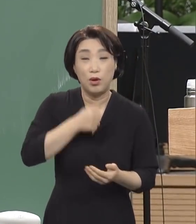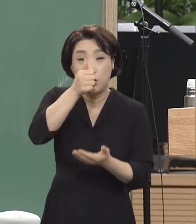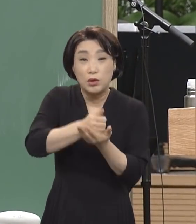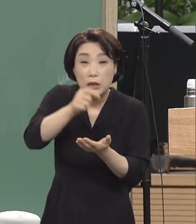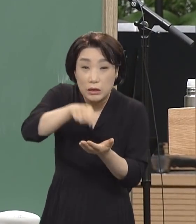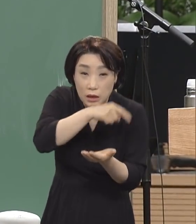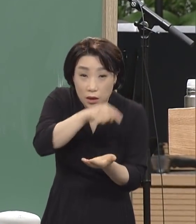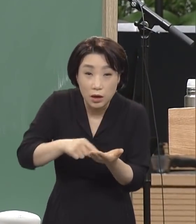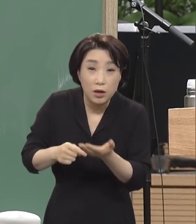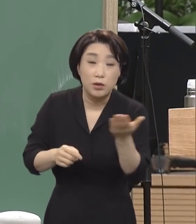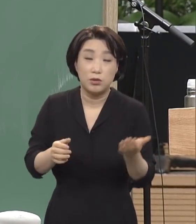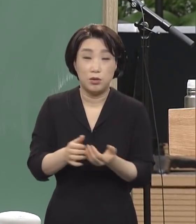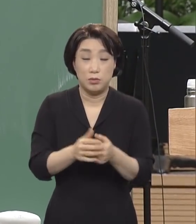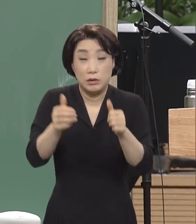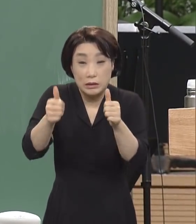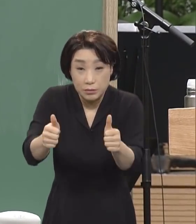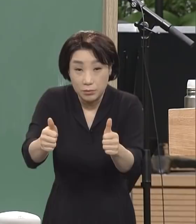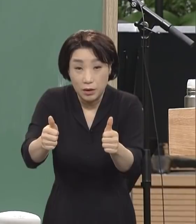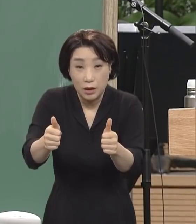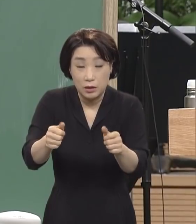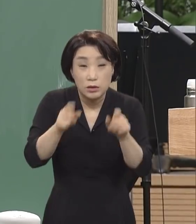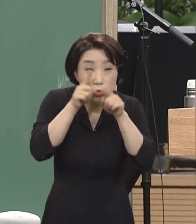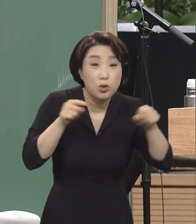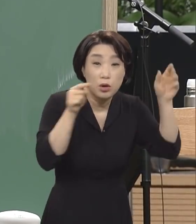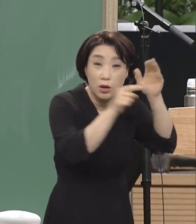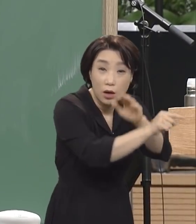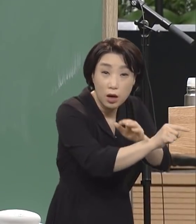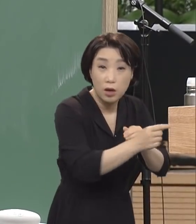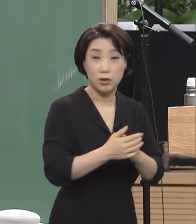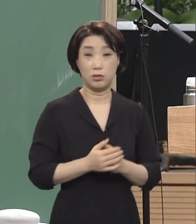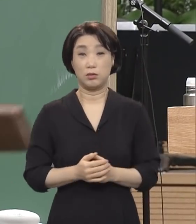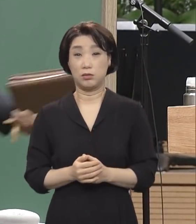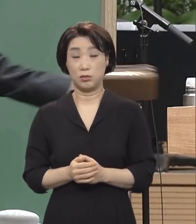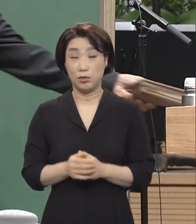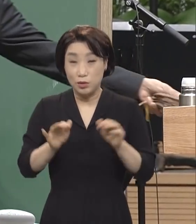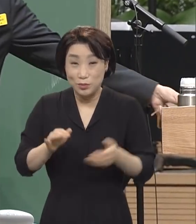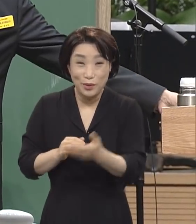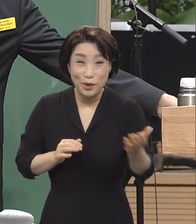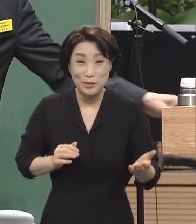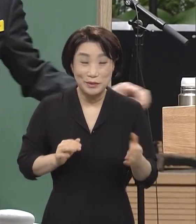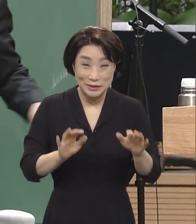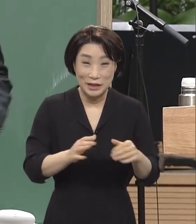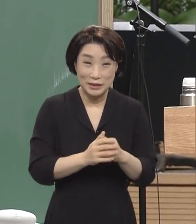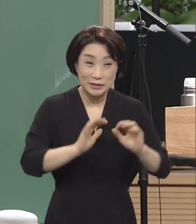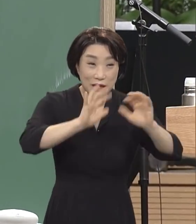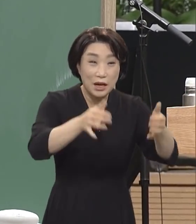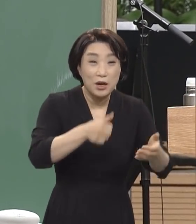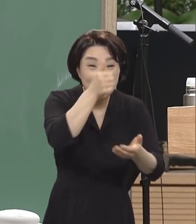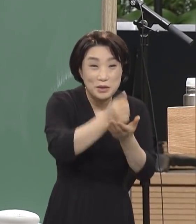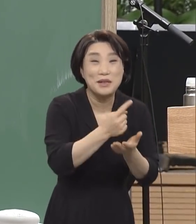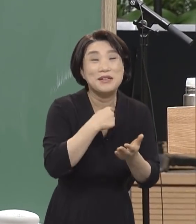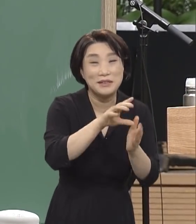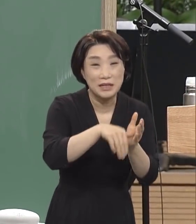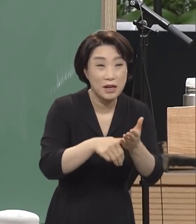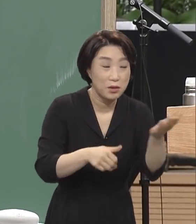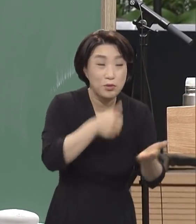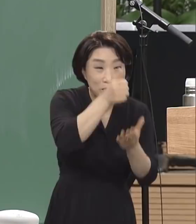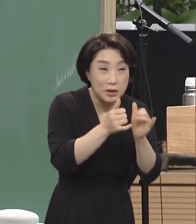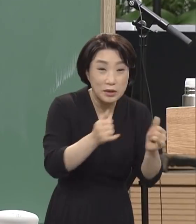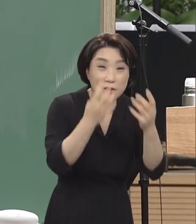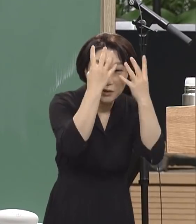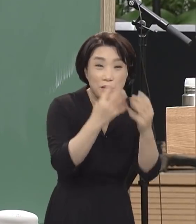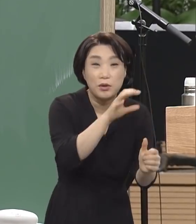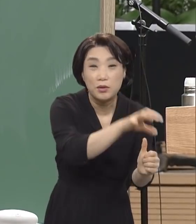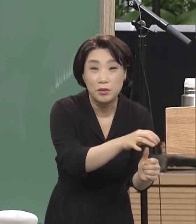반드시 심판받고 지옥 가야 된다는 거예요. 그럼 세상에서 죄짐은 죄인들이 가는